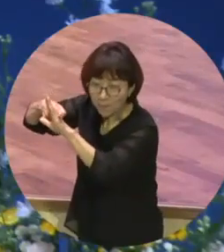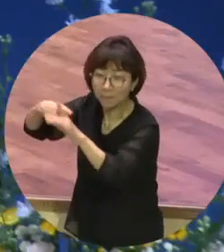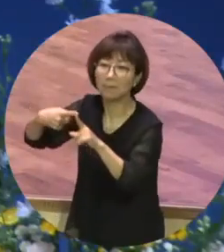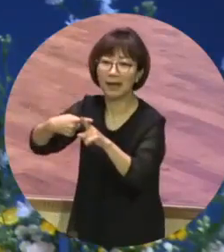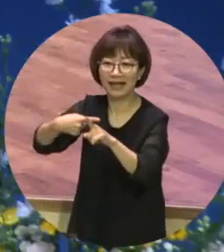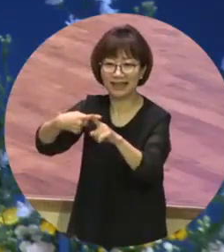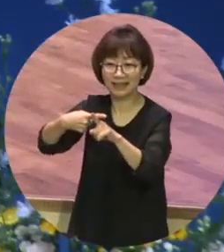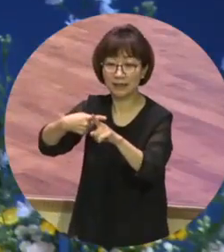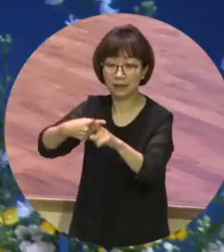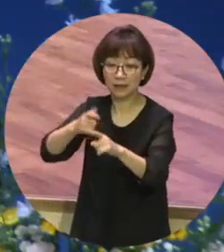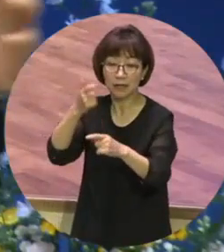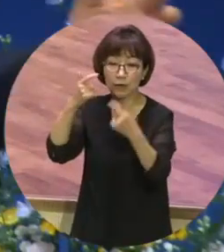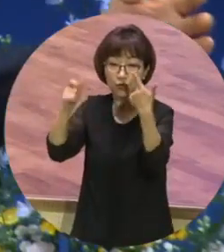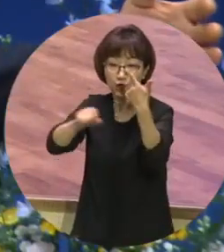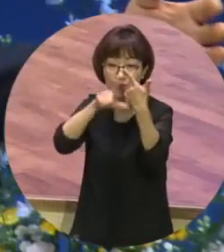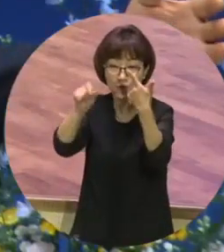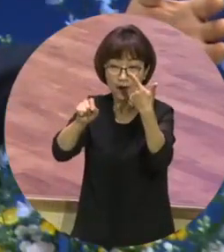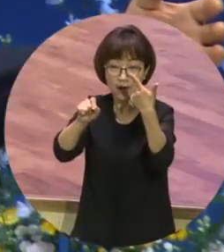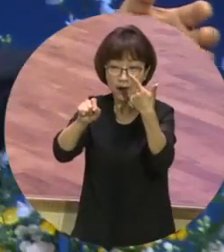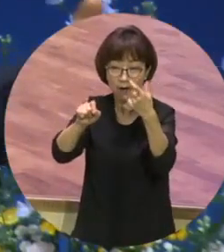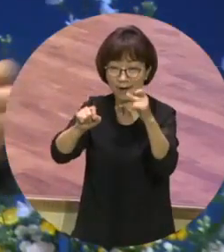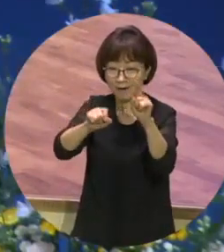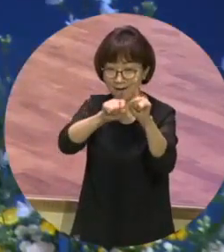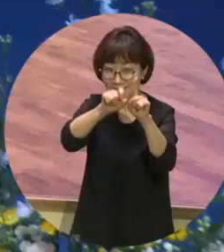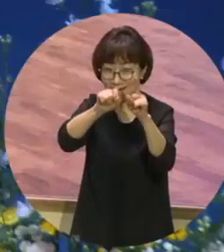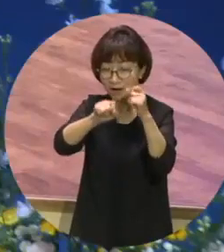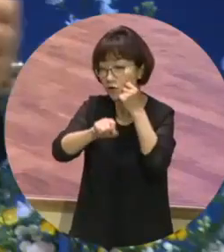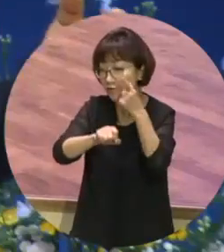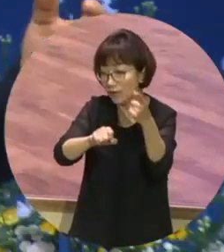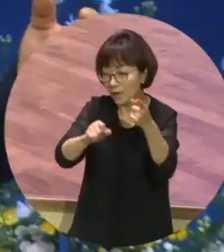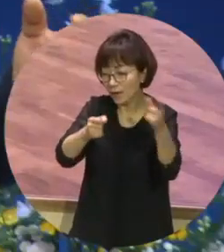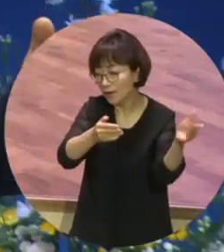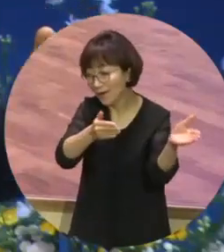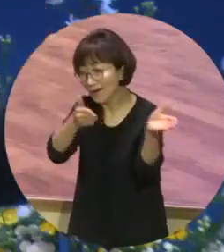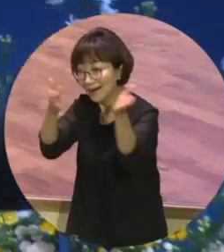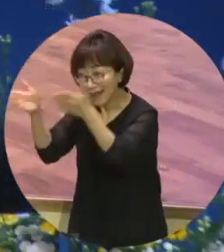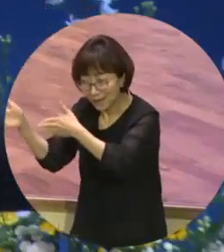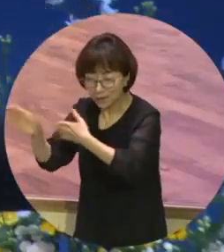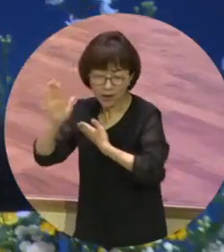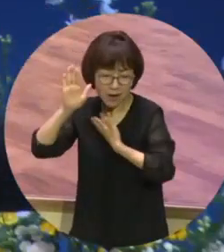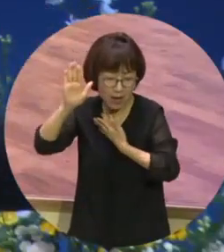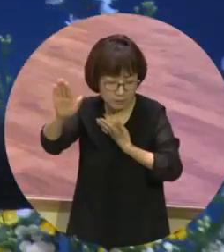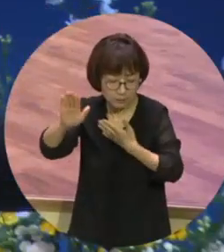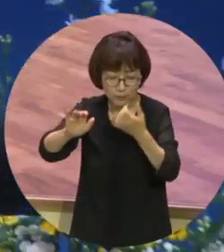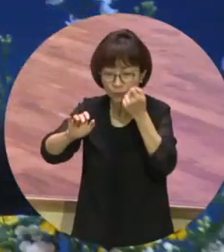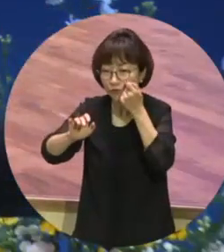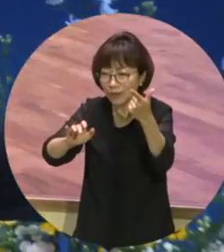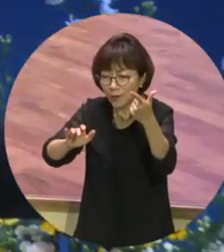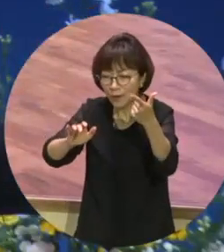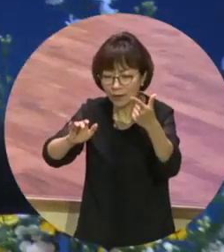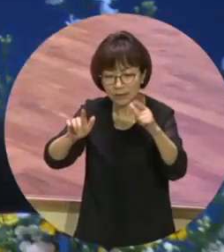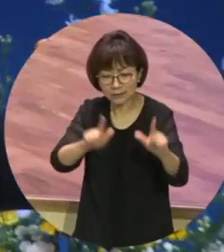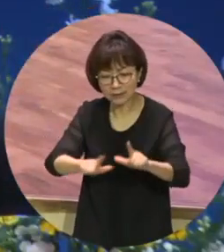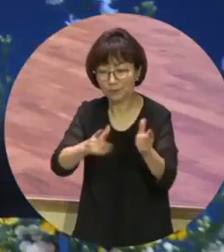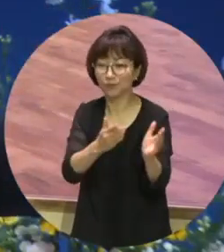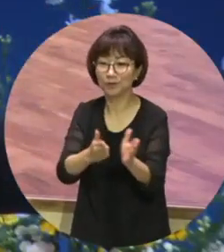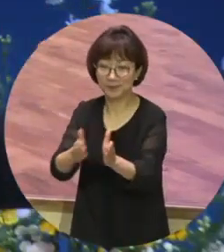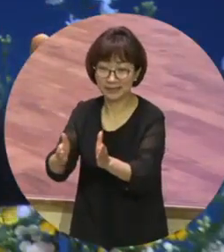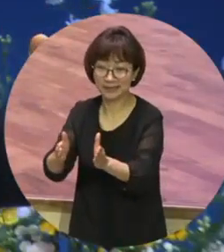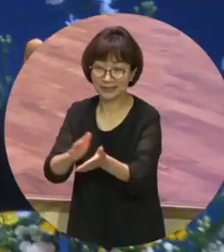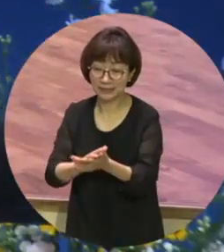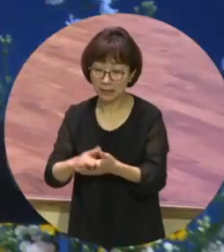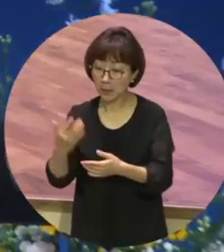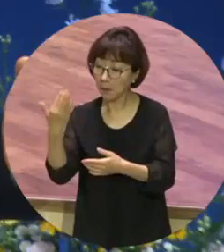전반기에 지나갔습니다. 전반기 지난 6개월 동안 내가 뒤돌아보면서 어떻게 살았는가? 내가 어떻게 하나님